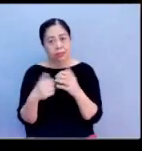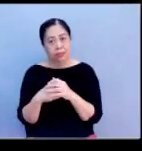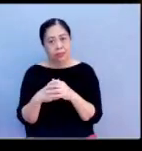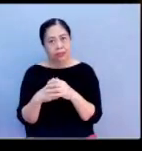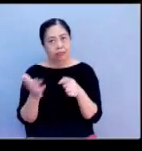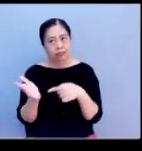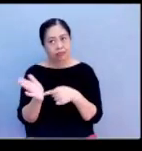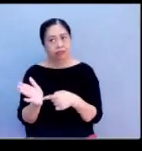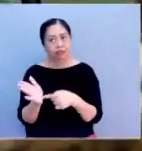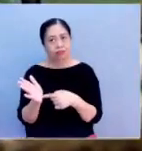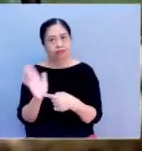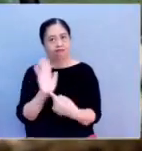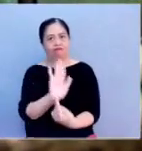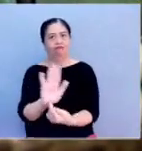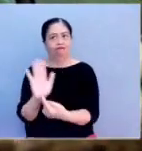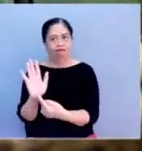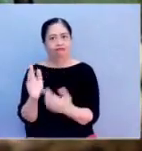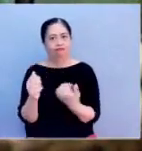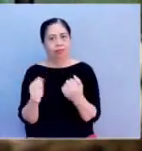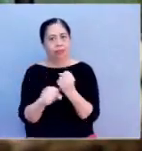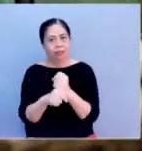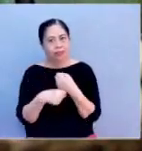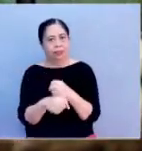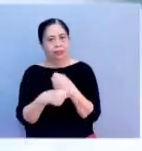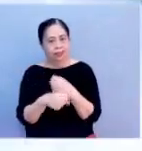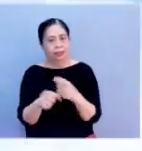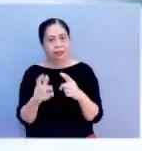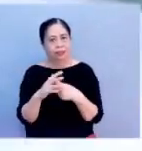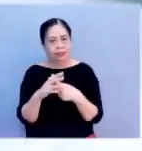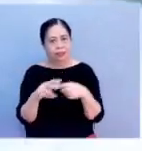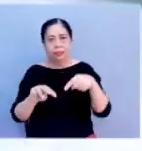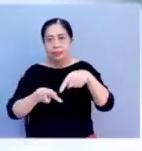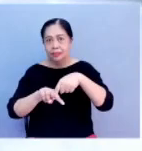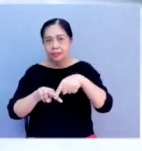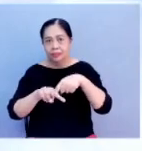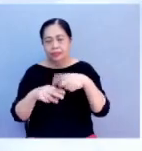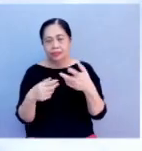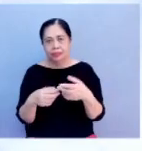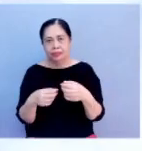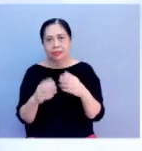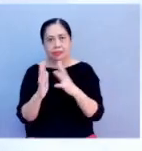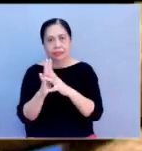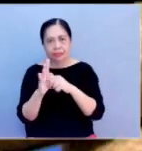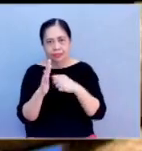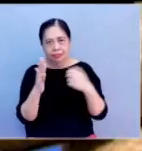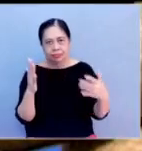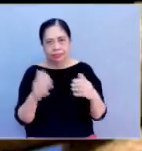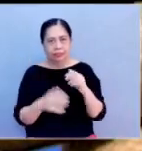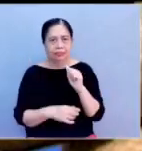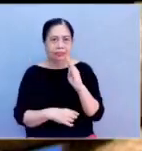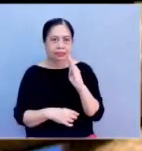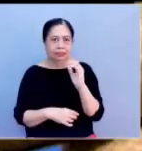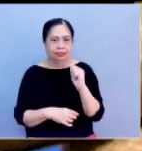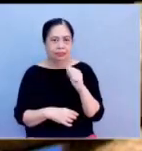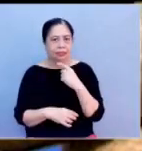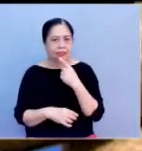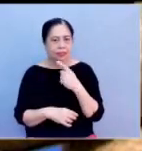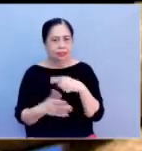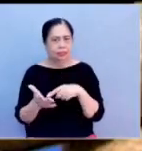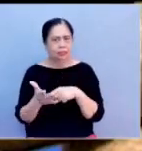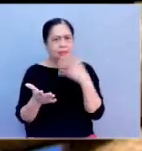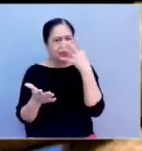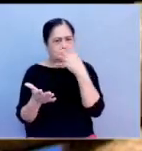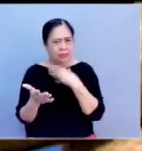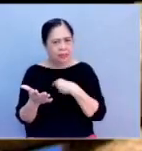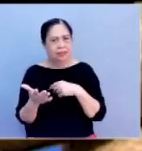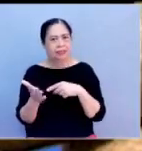gawin tong bentahe para sa magsimula tayo ng chinelas na abaka. And then nung natapos po siya ni Papa, sabi ko kay Papa, pa ang ganda ng